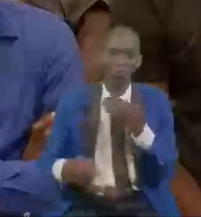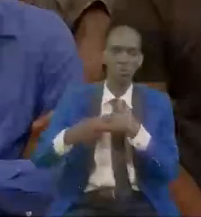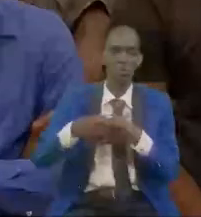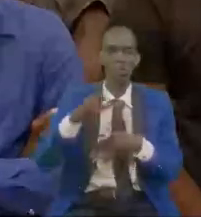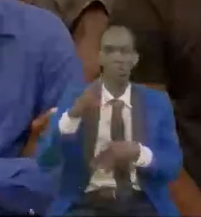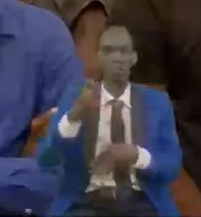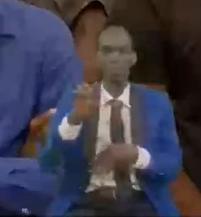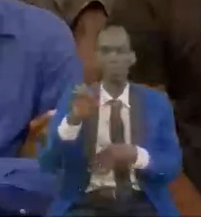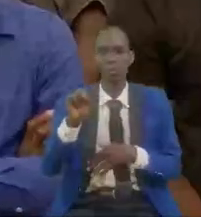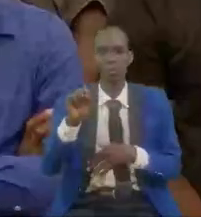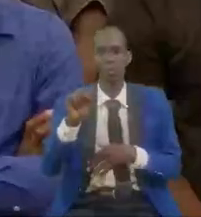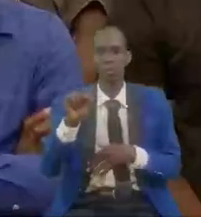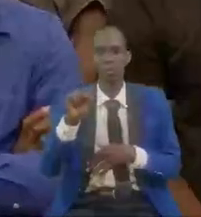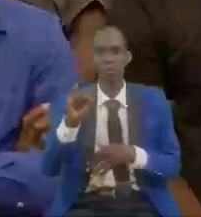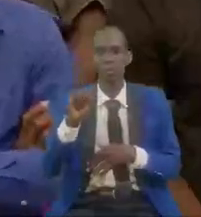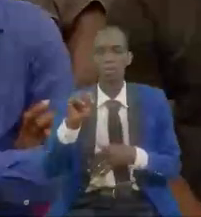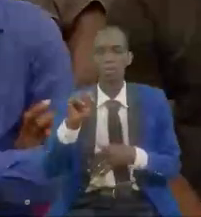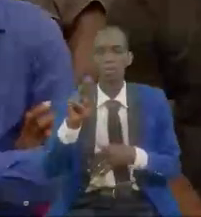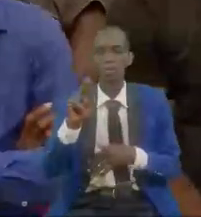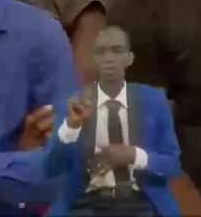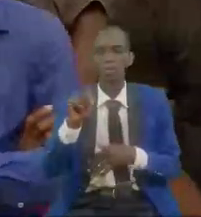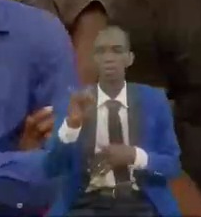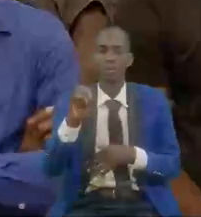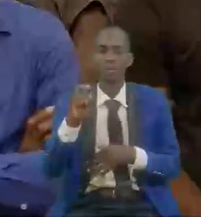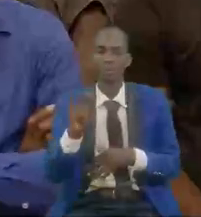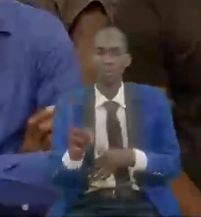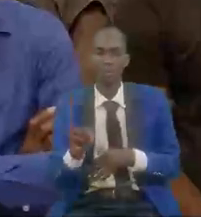restitution, dans ma parole de justice,